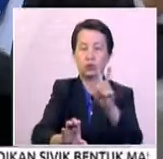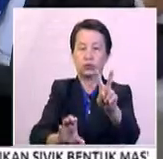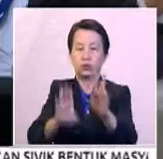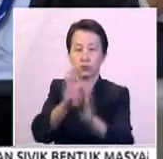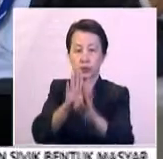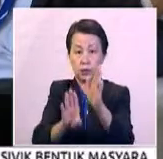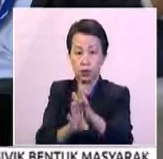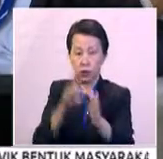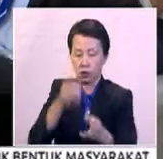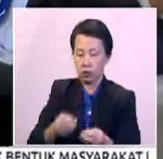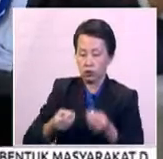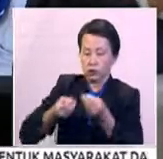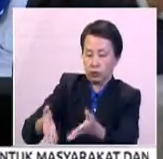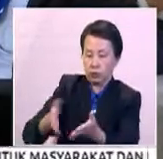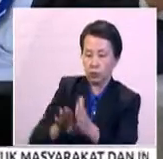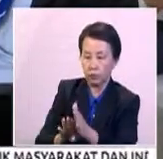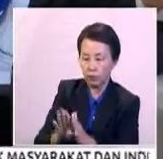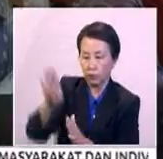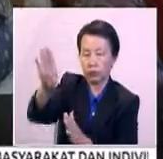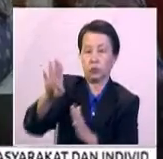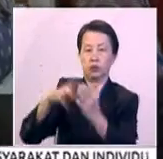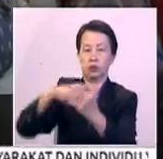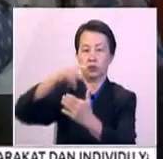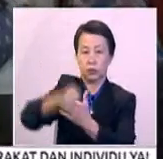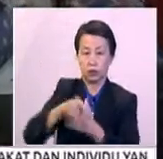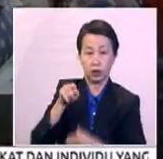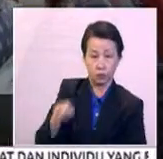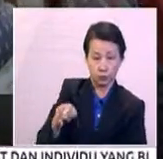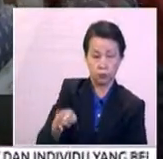bilion bagi menampung pembangunan projek itu.